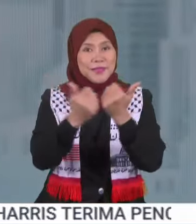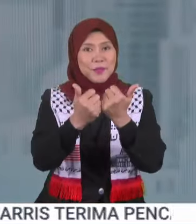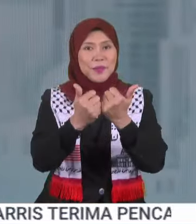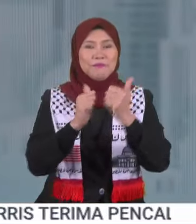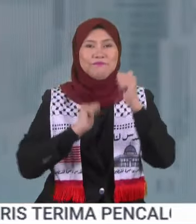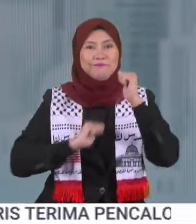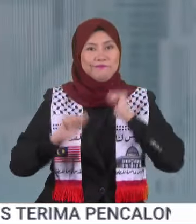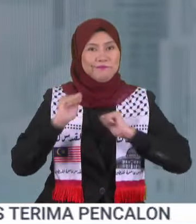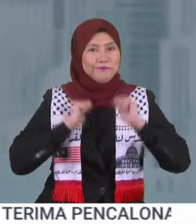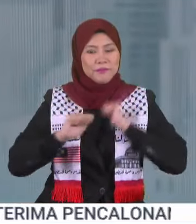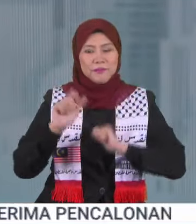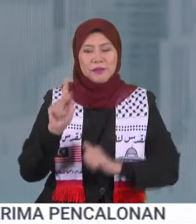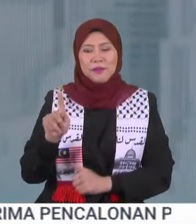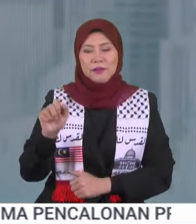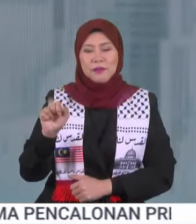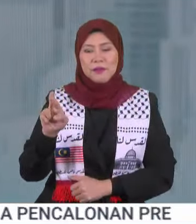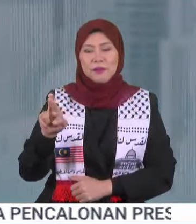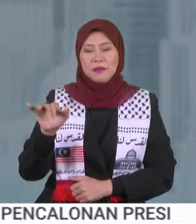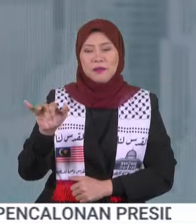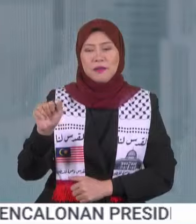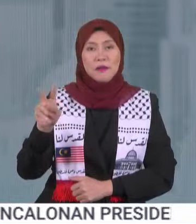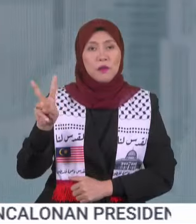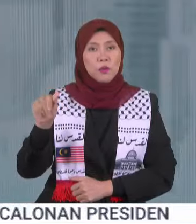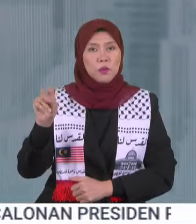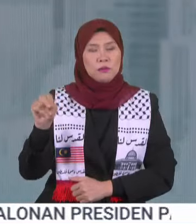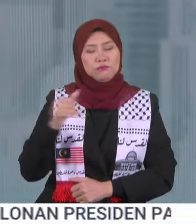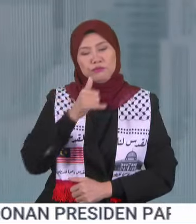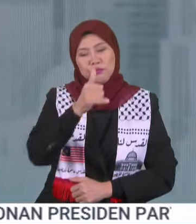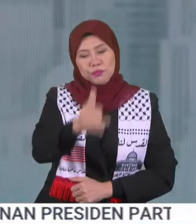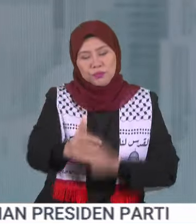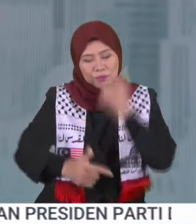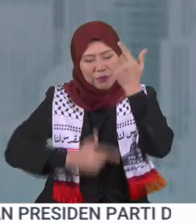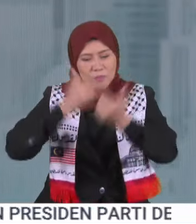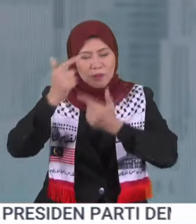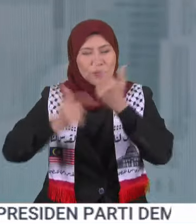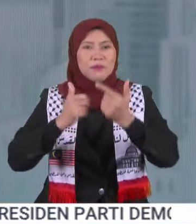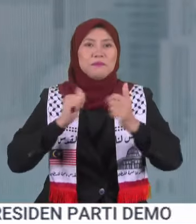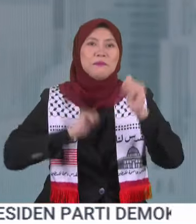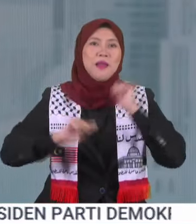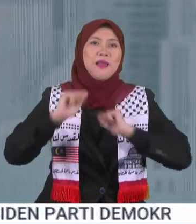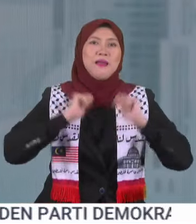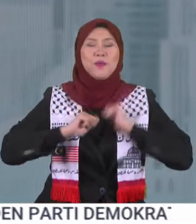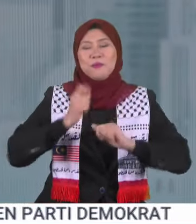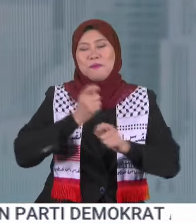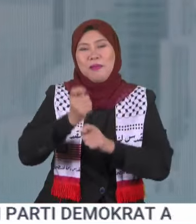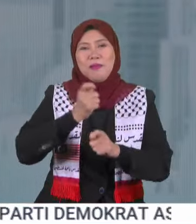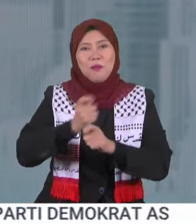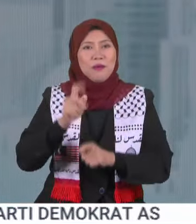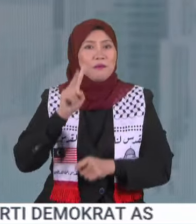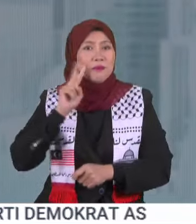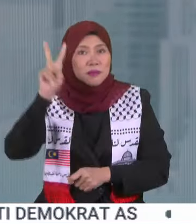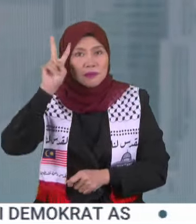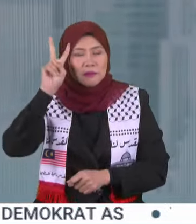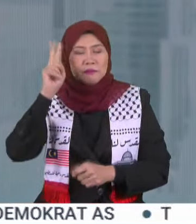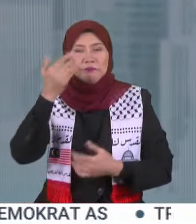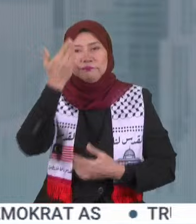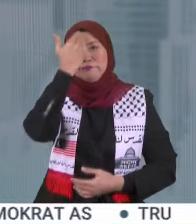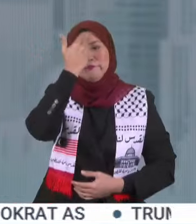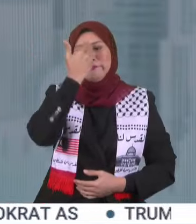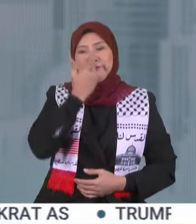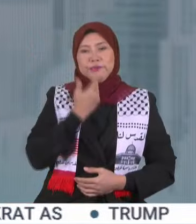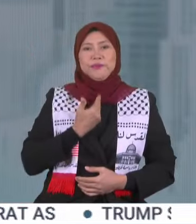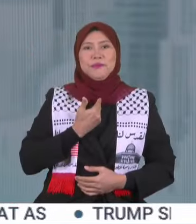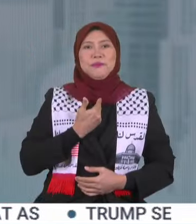Persatuan Karyawan Malaysia, karyawan menziarah pelakon dan pelawak veteran Satya selepas diserang angin amar